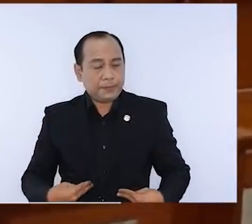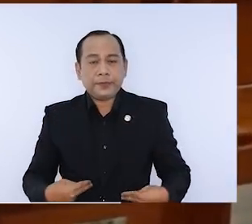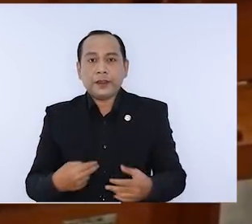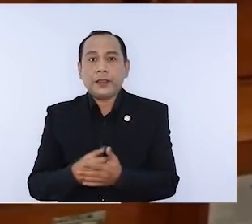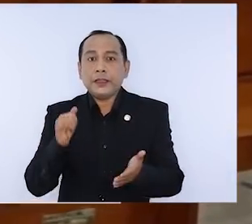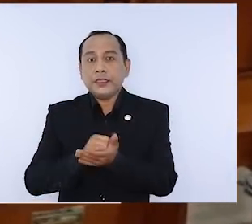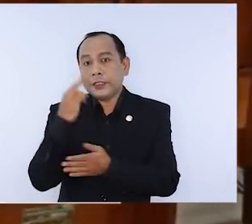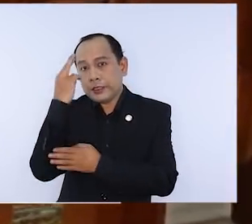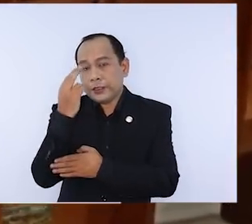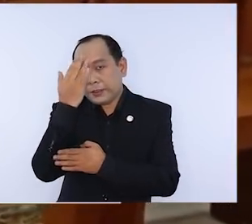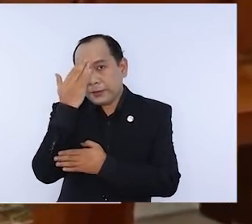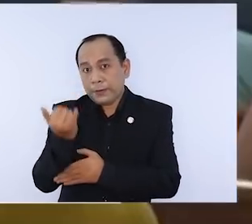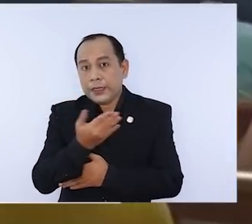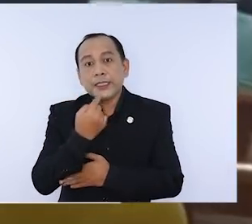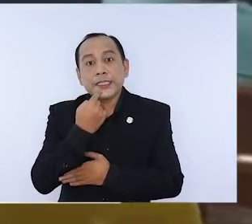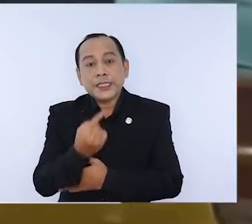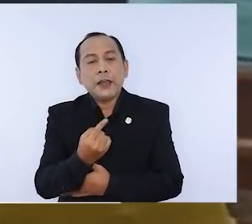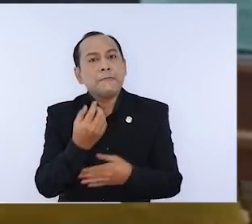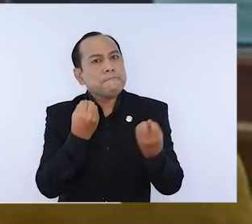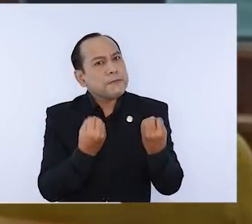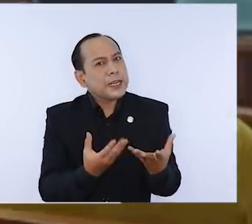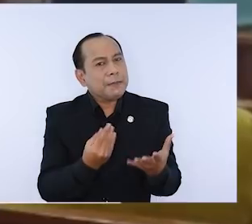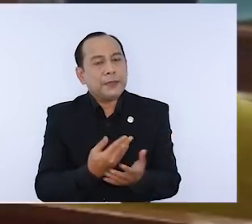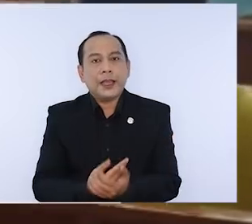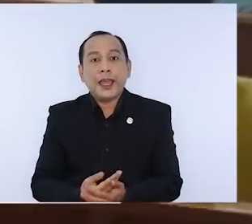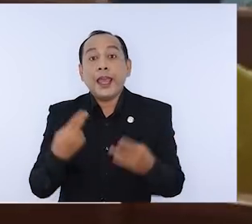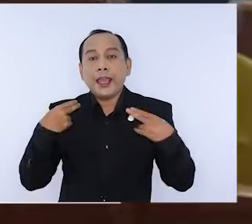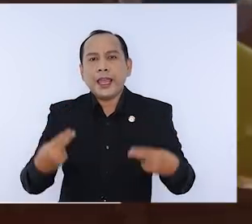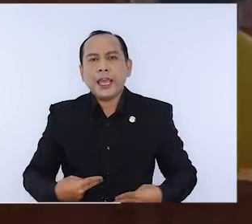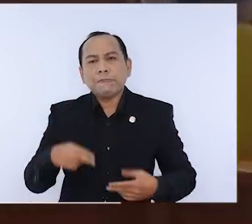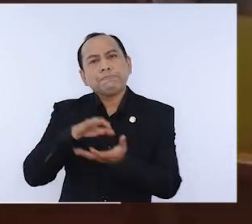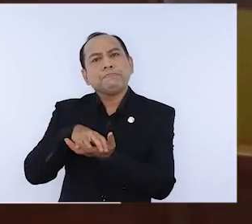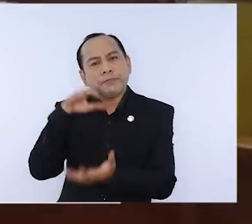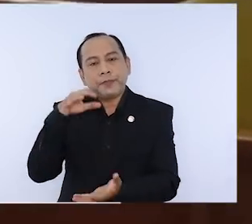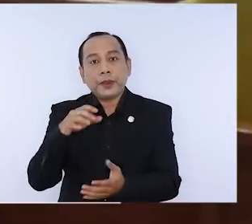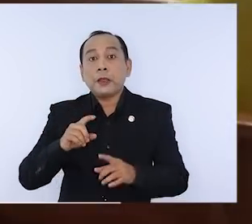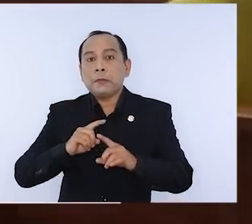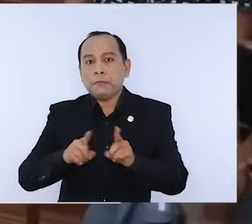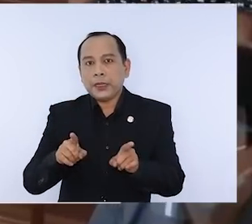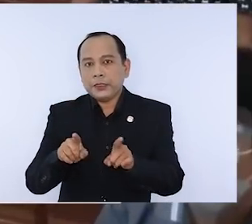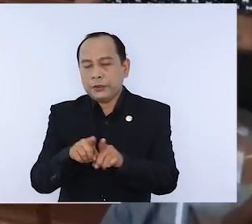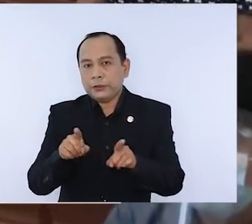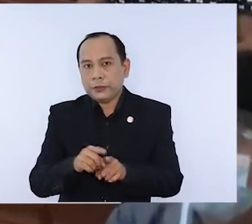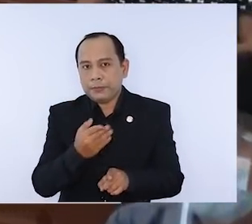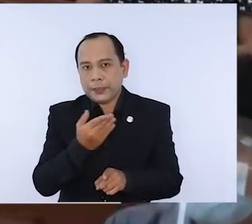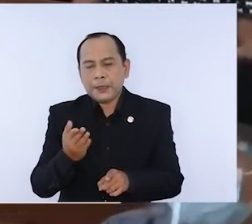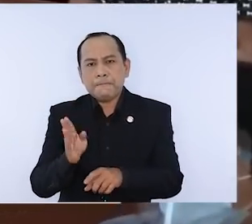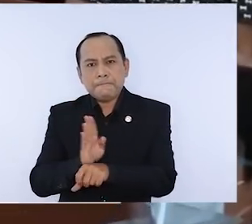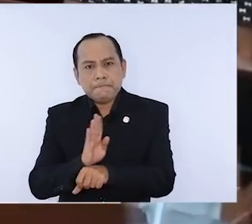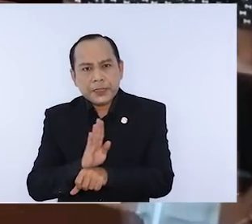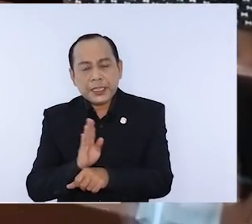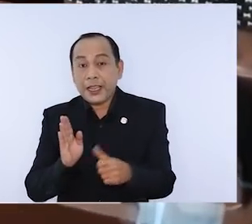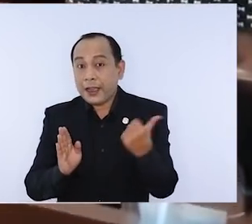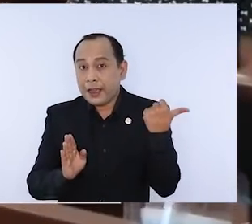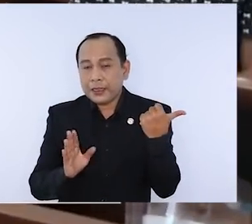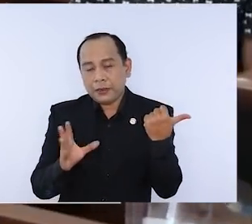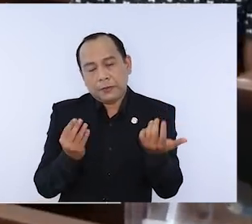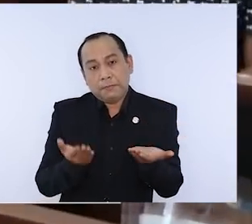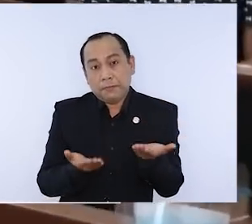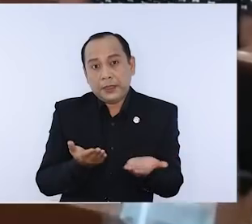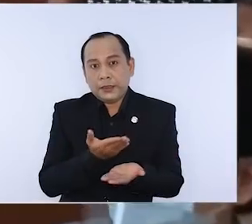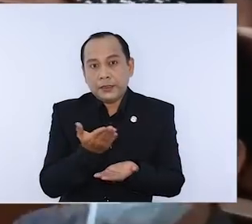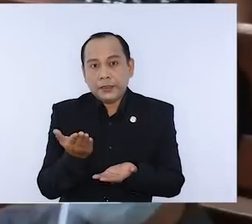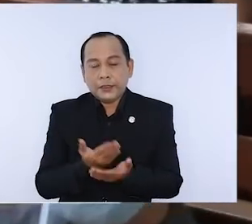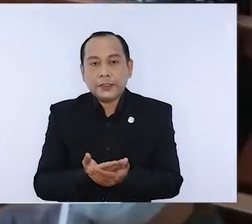ang dahilan kaya sinasabi ng marami na health is wealth. Subalit dahil siguro sa pagiging abala ng ilan o maaring dahil